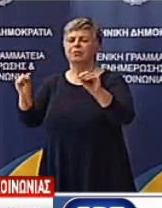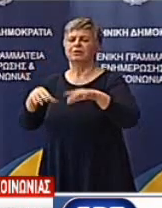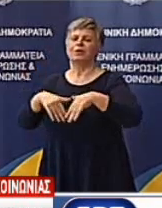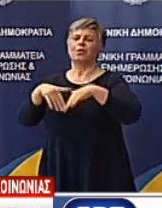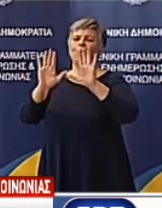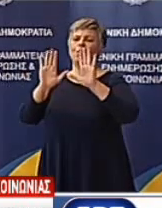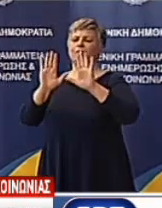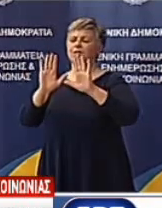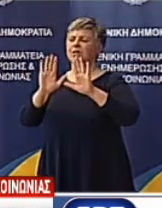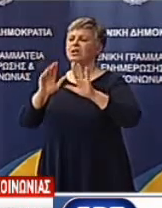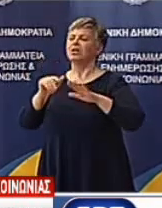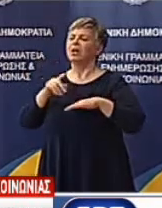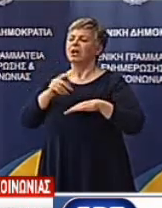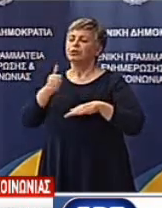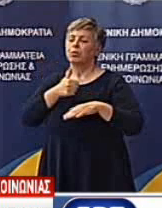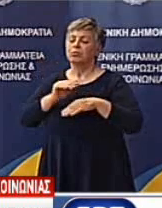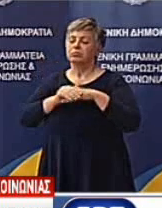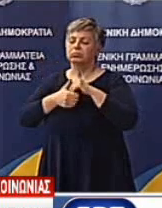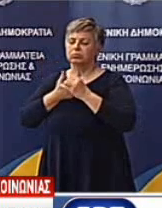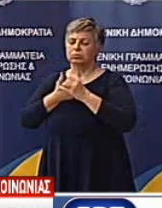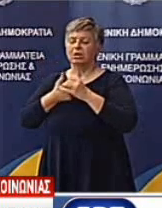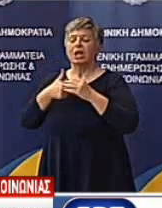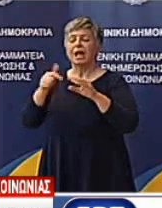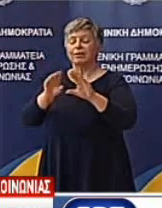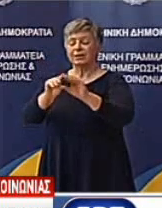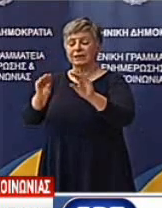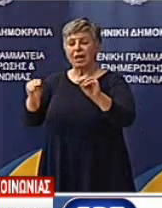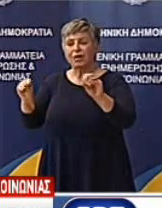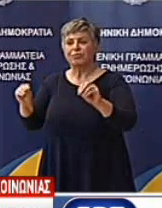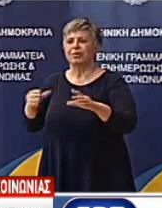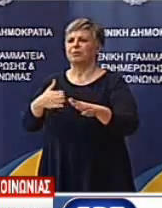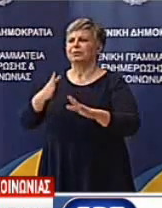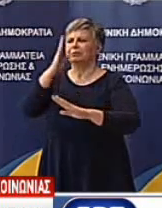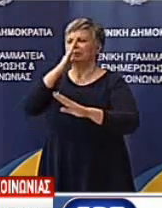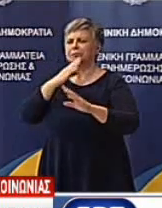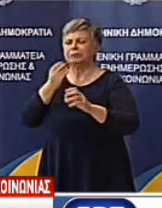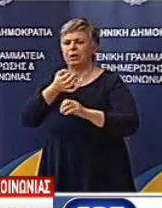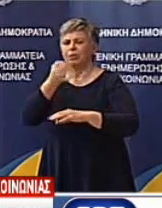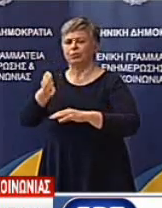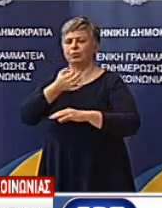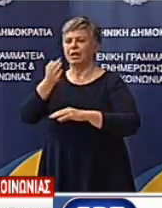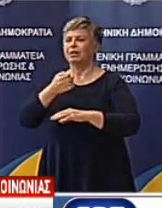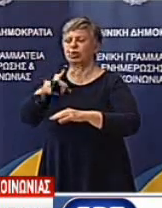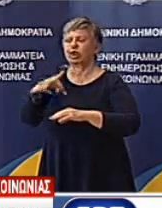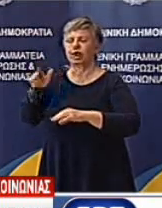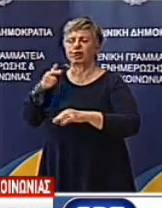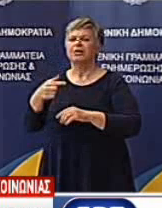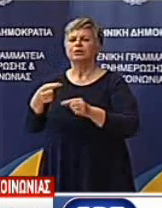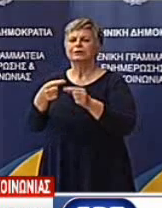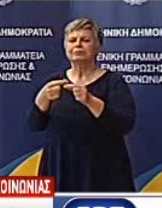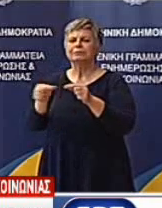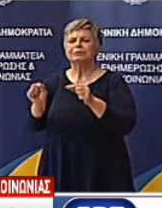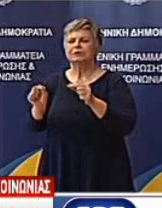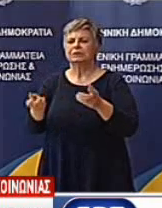μια πολιτική διαρροών. Το θεωρούμε ότι αυτό όχι μόνο δεν βοηθάει, αλλά τορπιλίζει ακριβώς και δημιουργεί ένα κλίμα